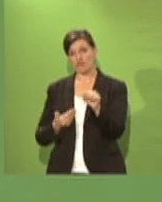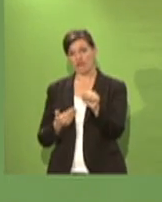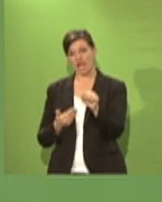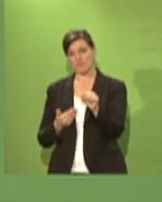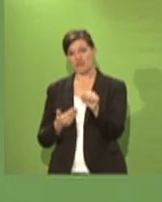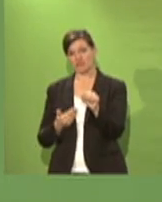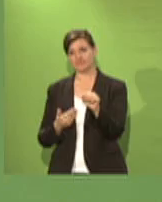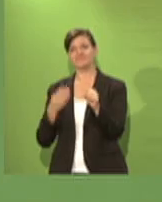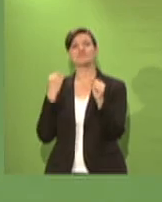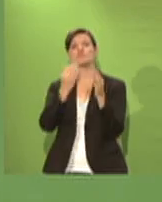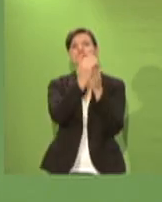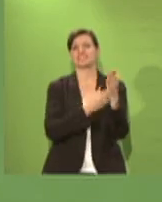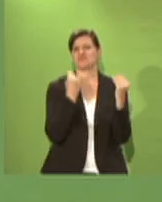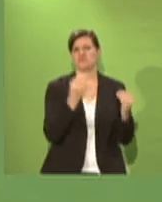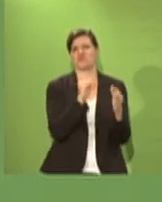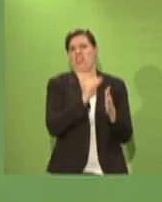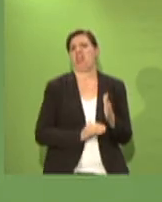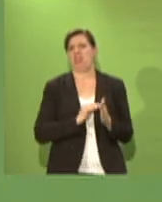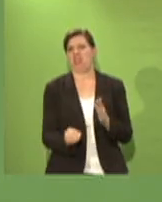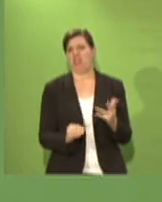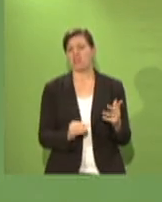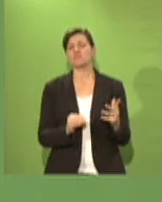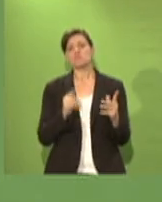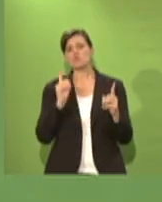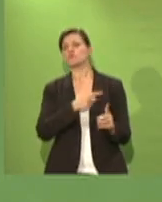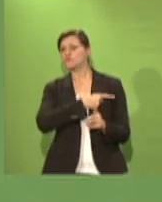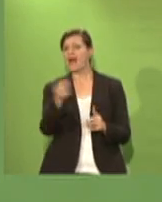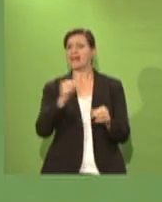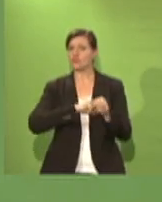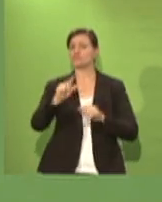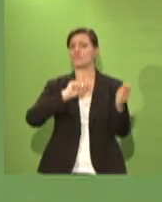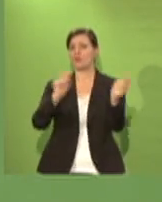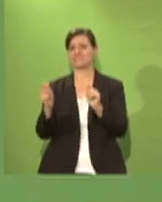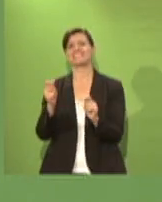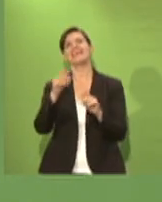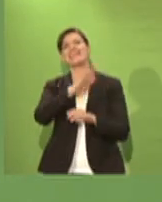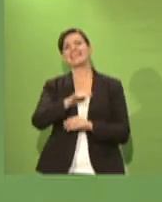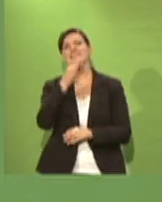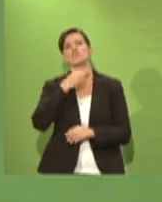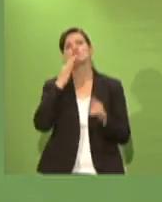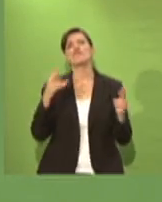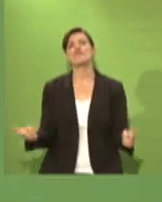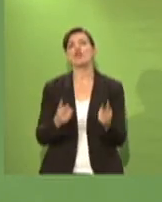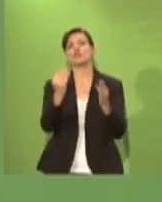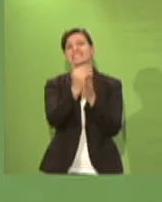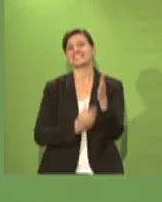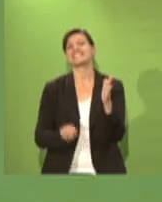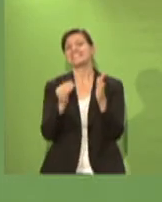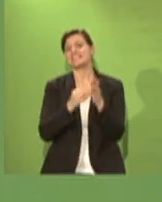ignorierte Gesetz in NRW überall umgesetzt wird. Im Kinder- und Jugendförderungsgesetz steht sehr eindeutig,